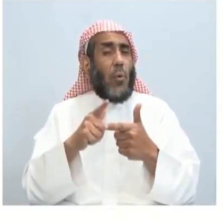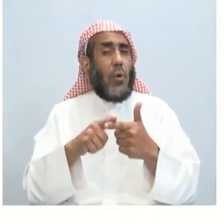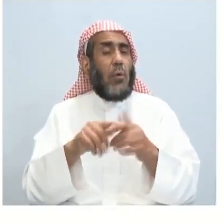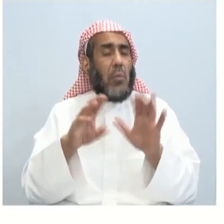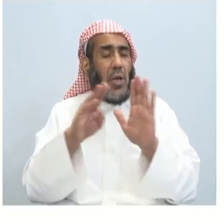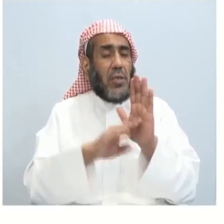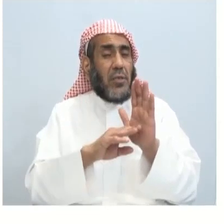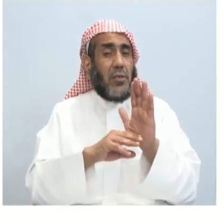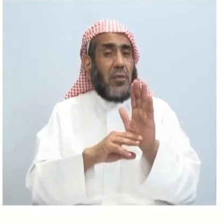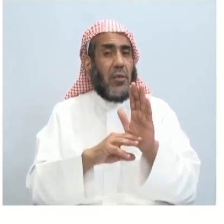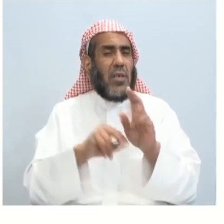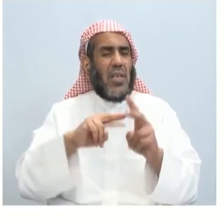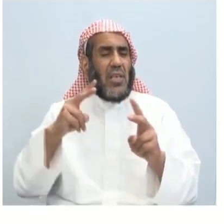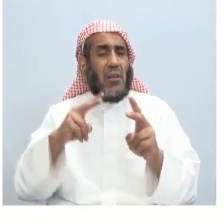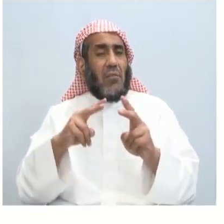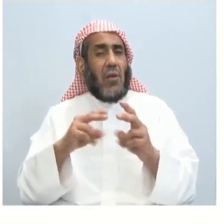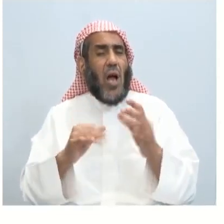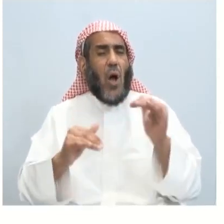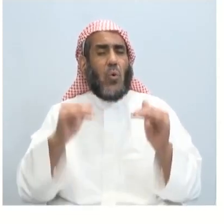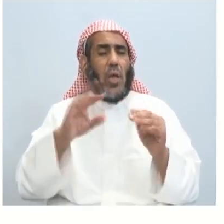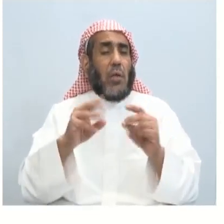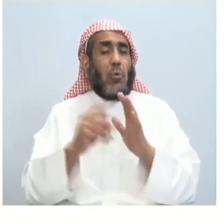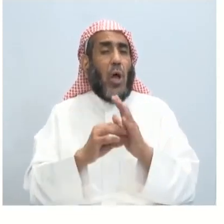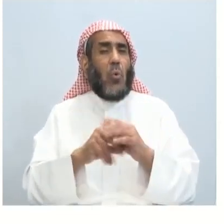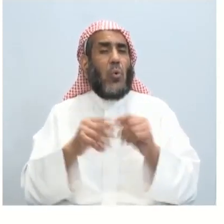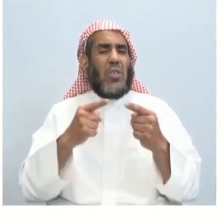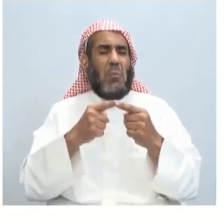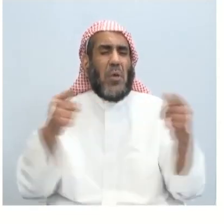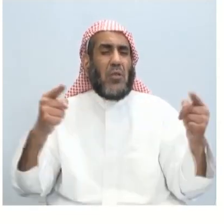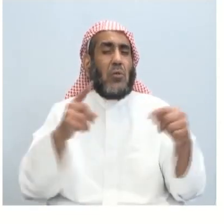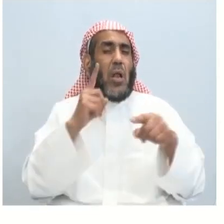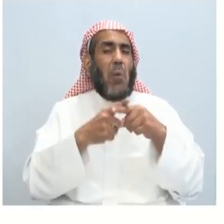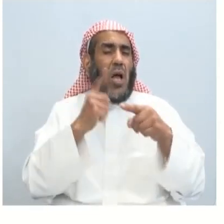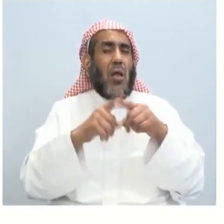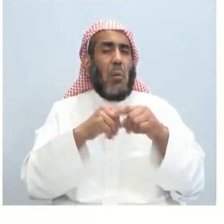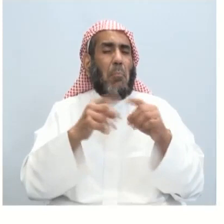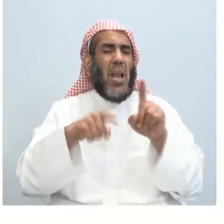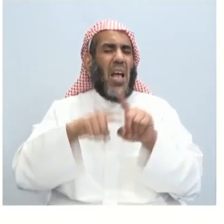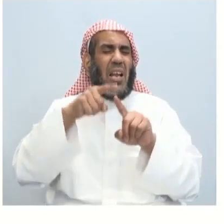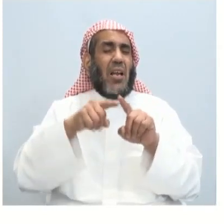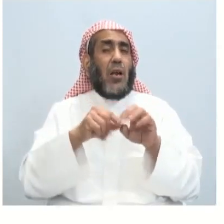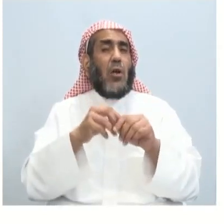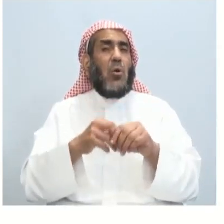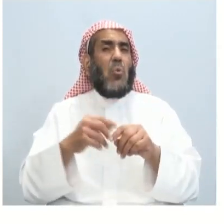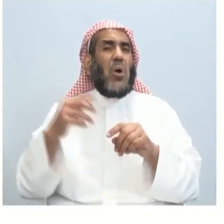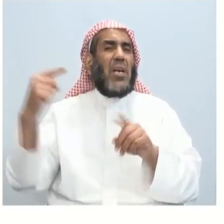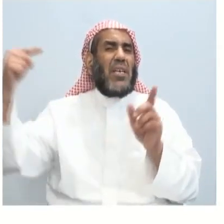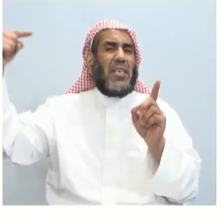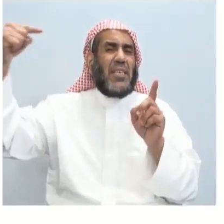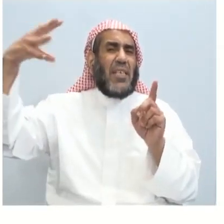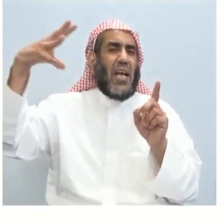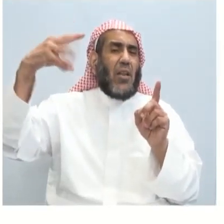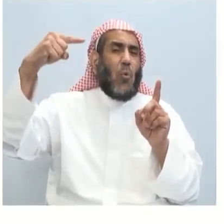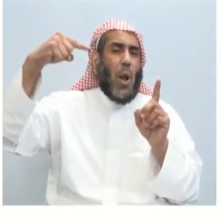خلال النص طبعا الاختلاف اختلاف اوزان المواد ام بتمدد المعادن الحراره ام بانكسار الضوء